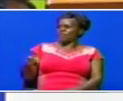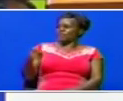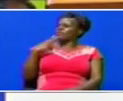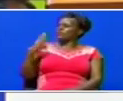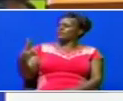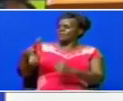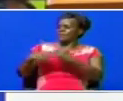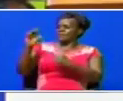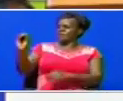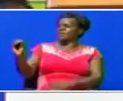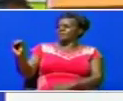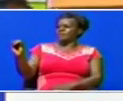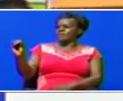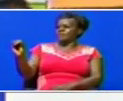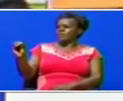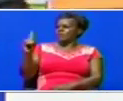1,270,